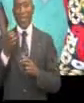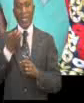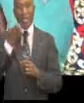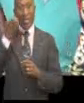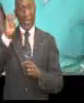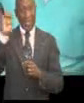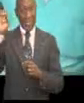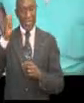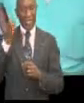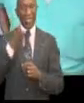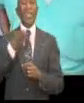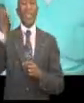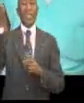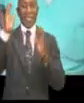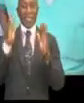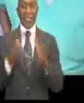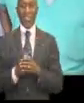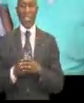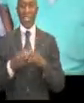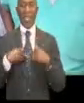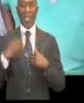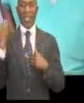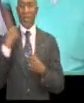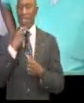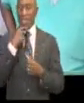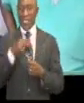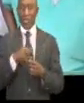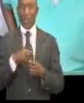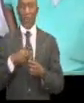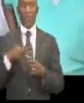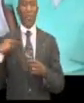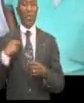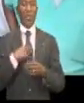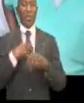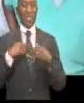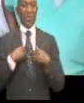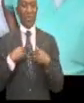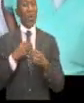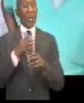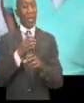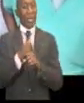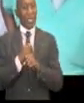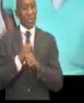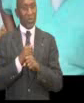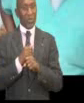pamoja tunajua kia ina mara kwanza mlikuwa katena tena mlikuwa atie mlango